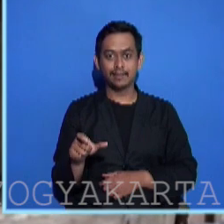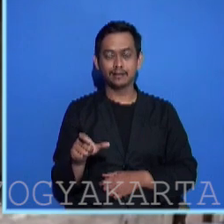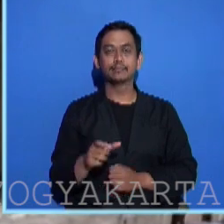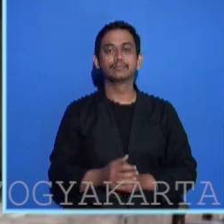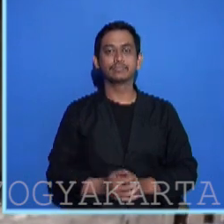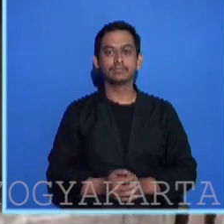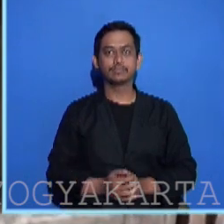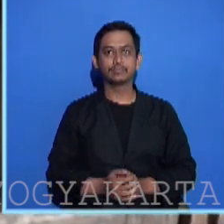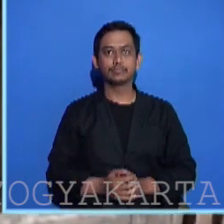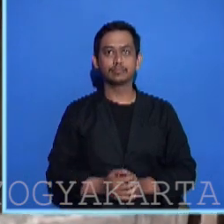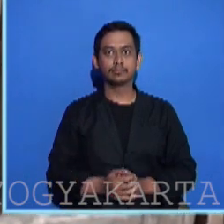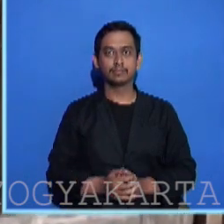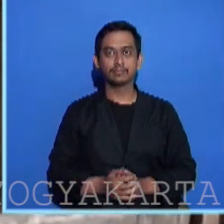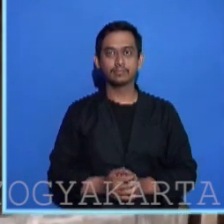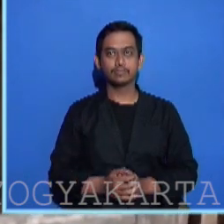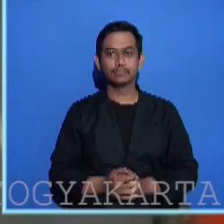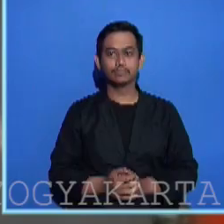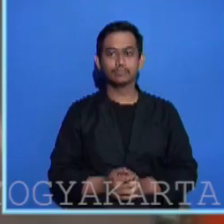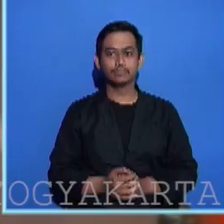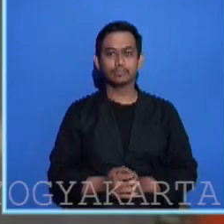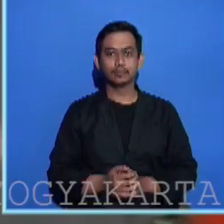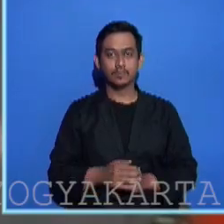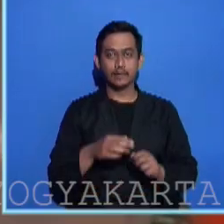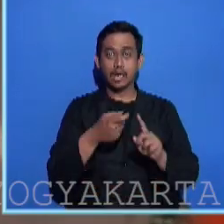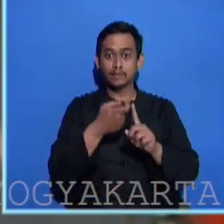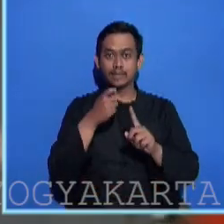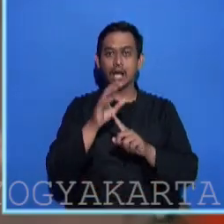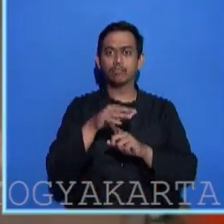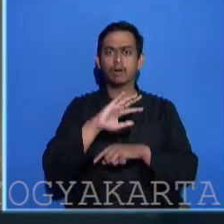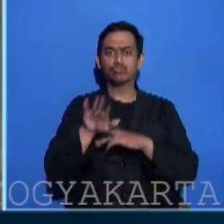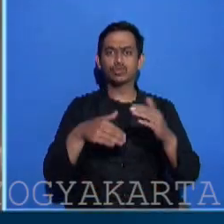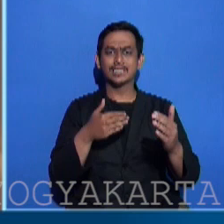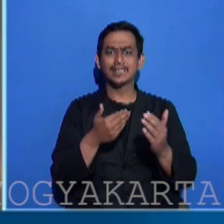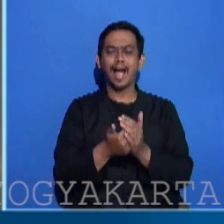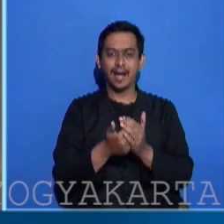dari desa saya semua. Jadi TKP